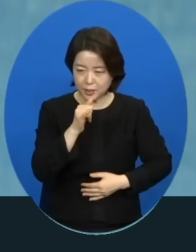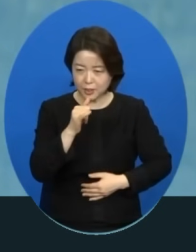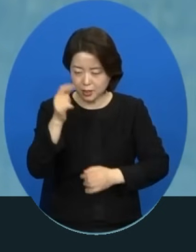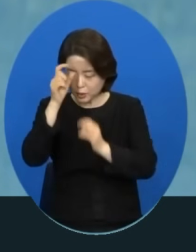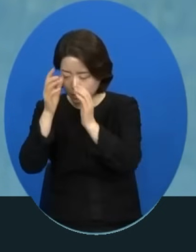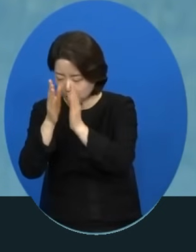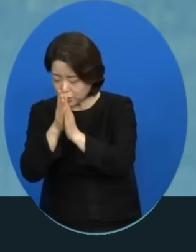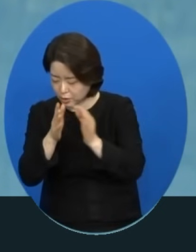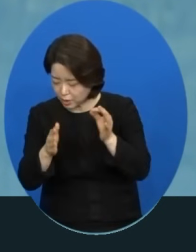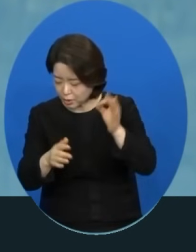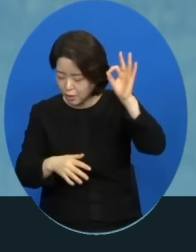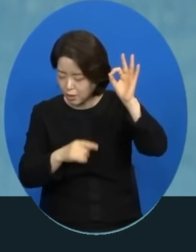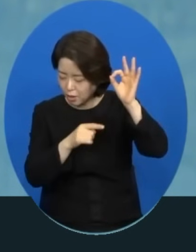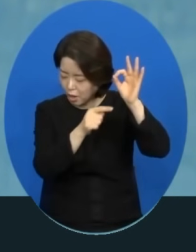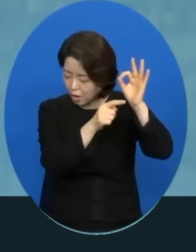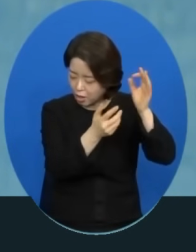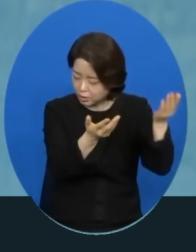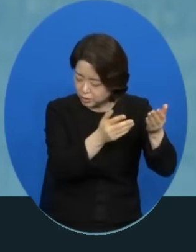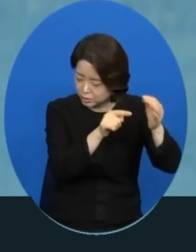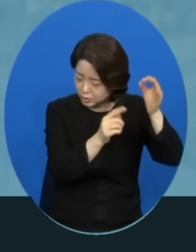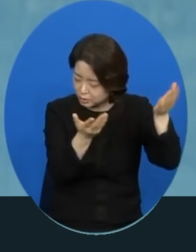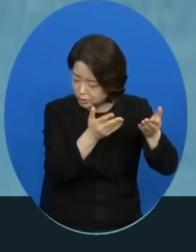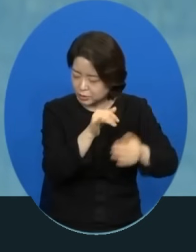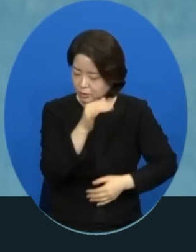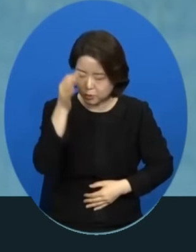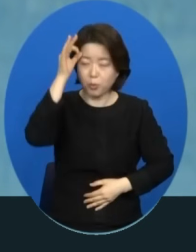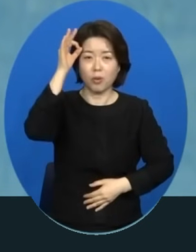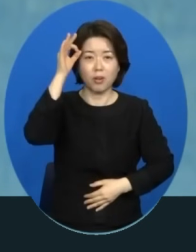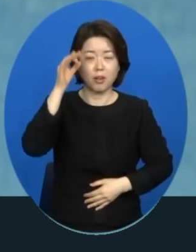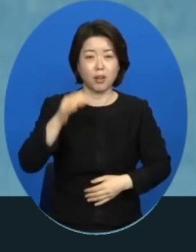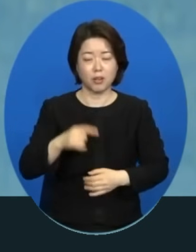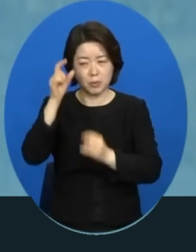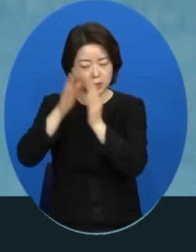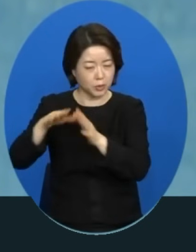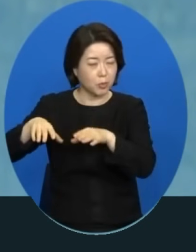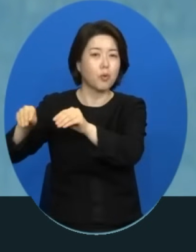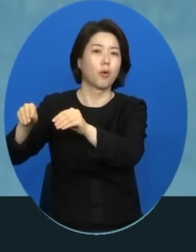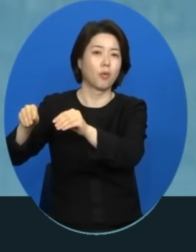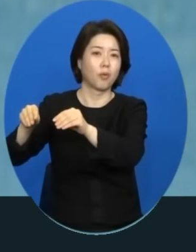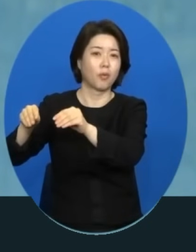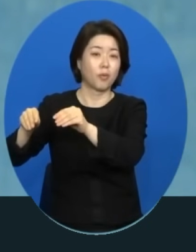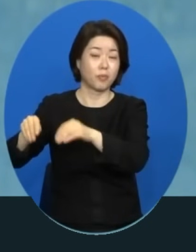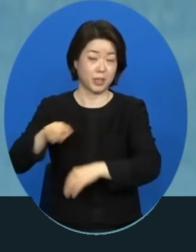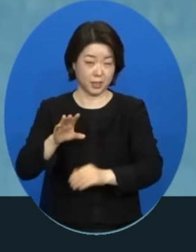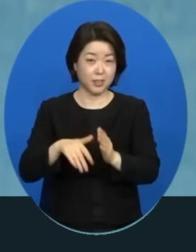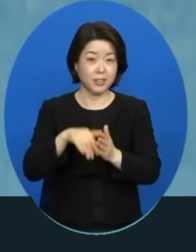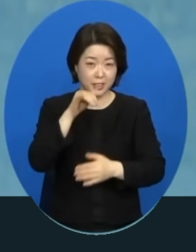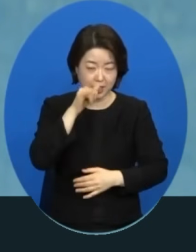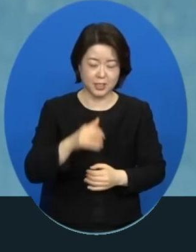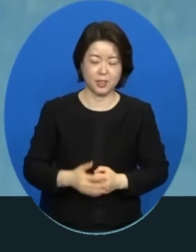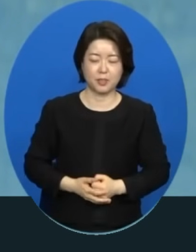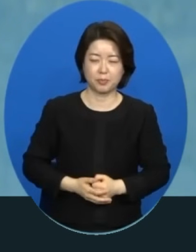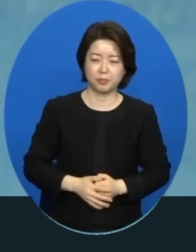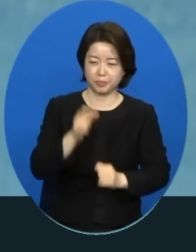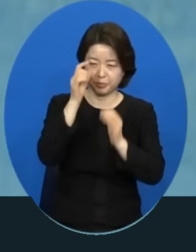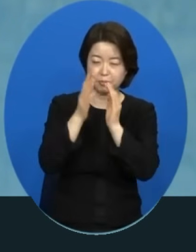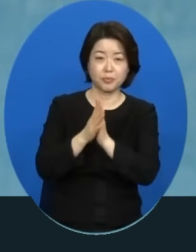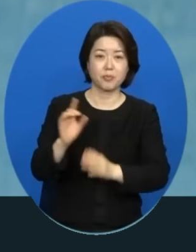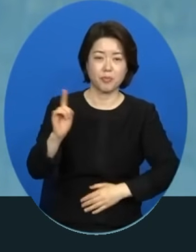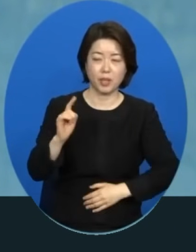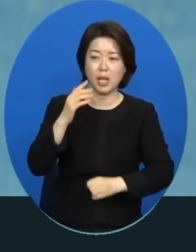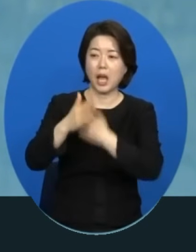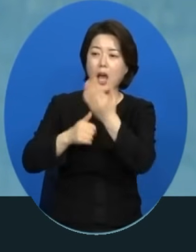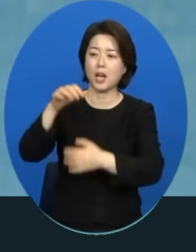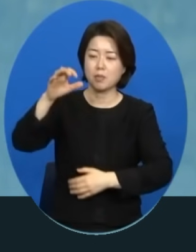기도를 못 하겠는 경우가 있잖아요. 근데 여러분, 이 기도라고 하는 것은 어떻게 보면, 하나님 앞에서 허비하는